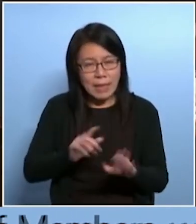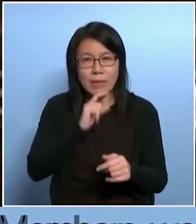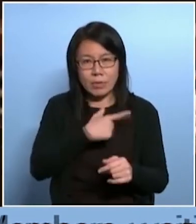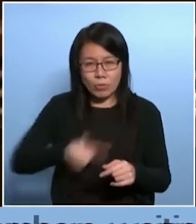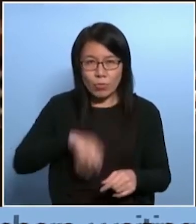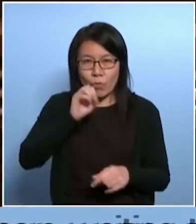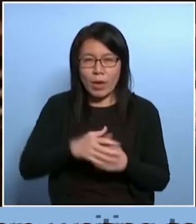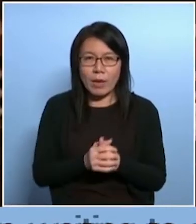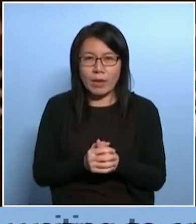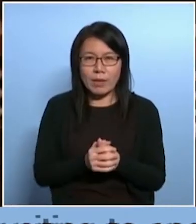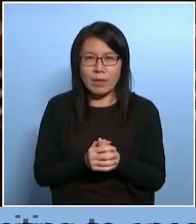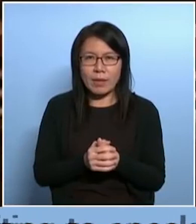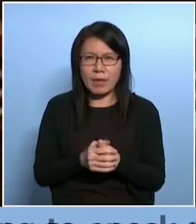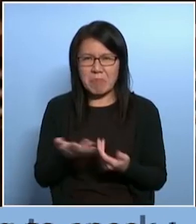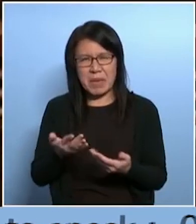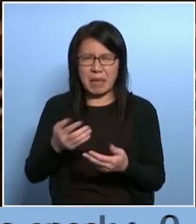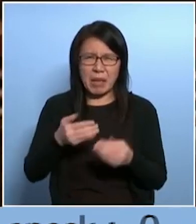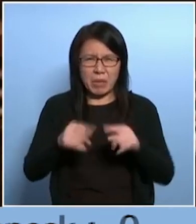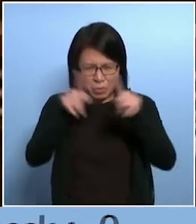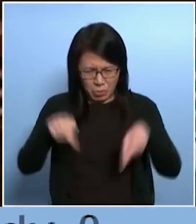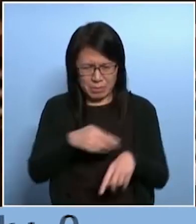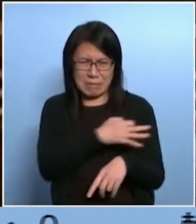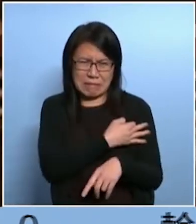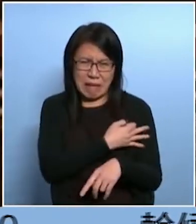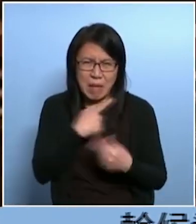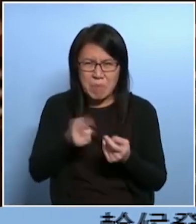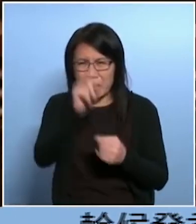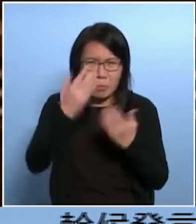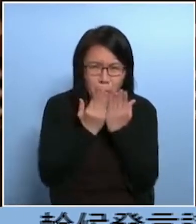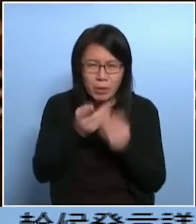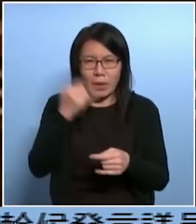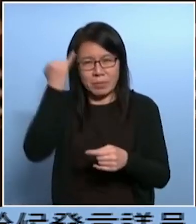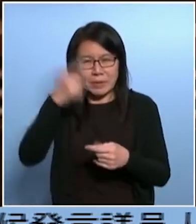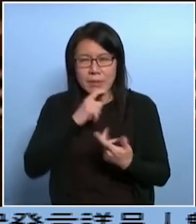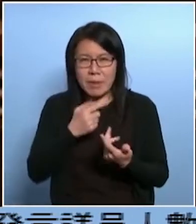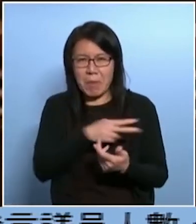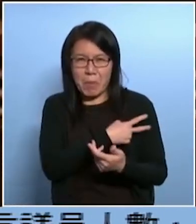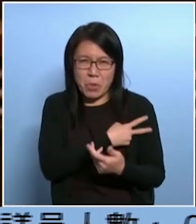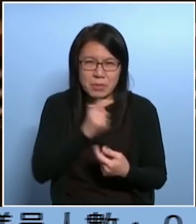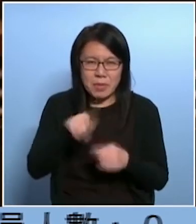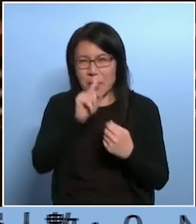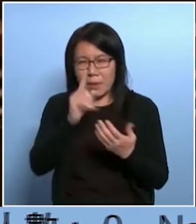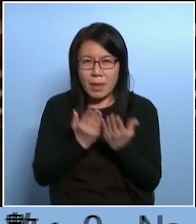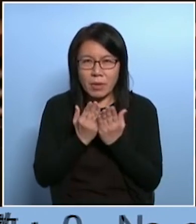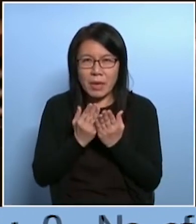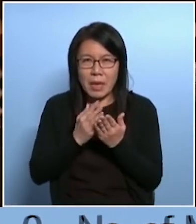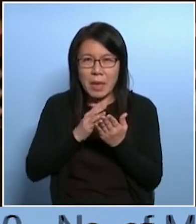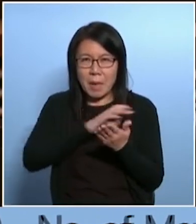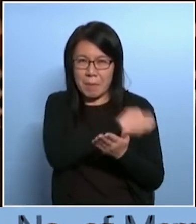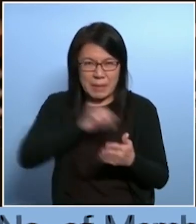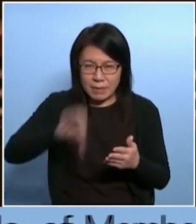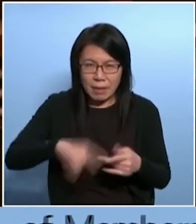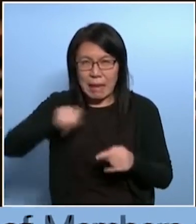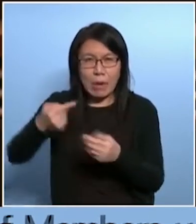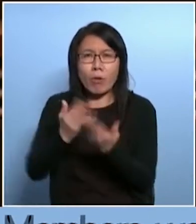樣又說什 麼碩士啊，跟住又唔記得在哪裡讀啊，跟住又不知道什麼博士啊，跟住被人褫奪了之後就另